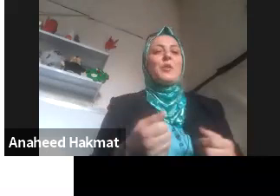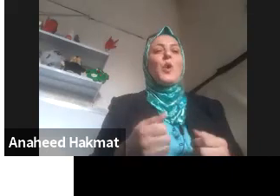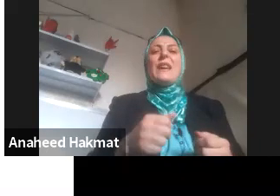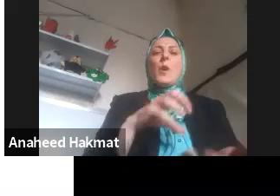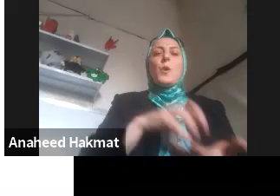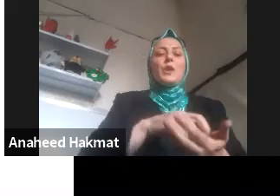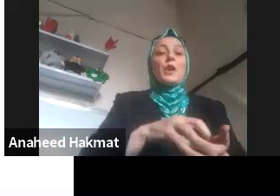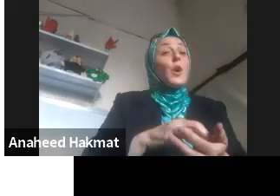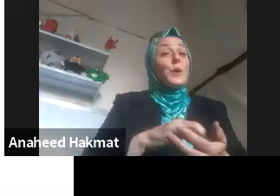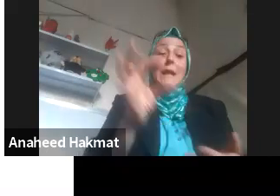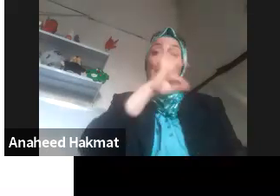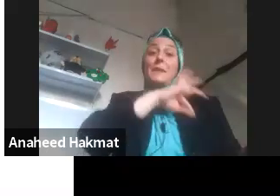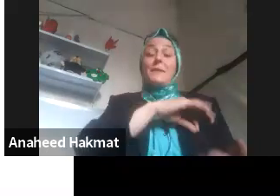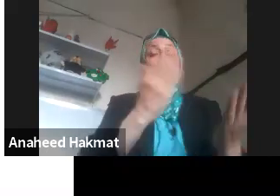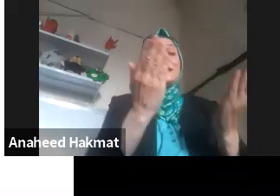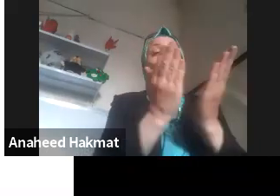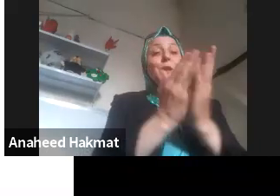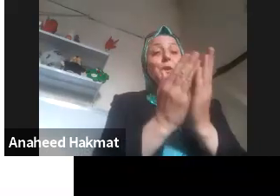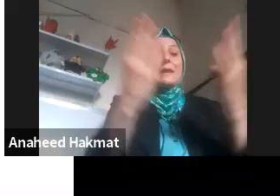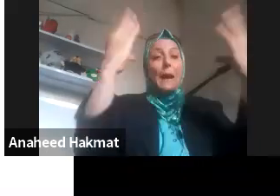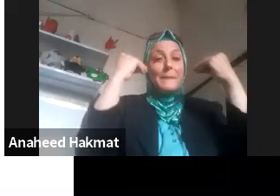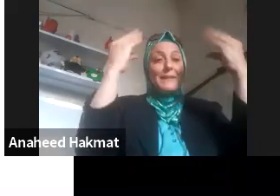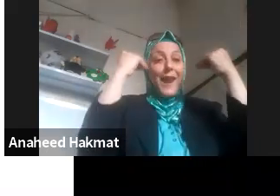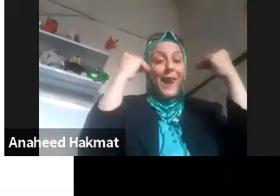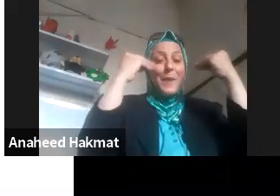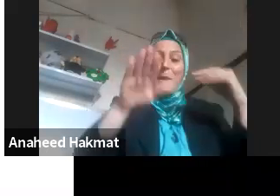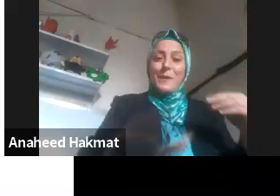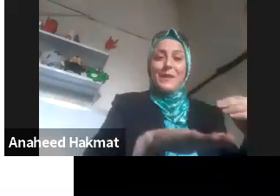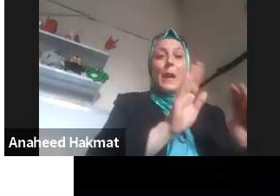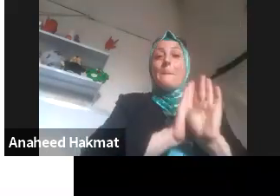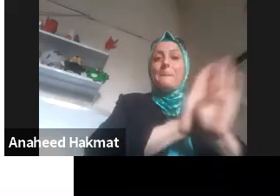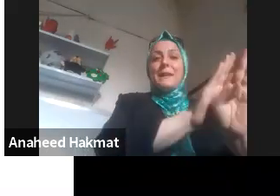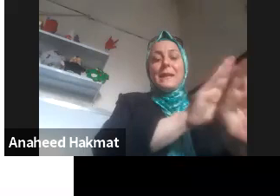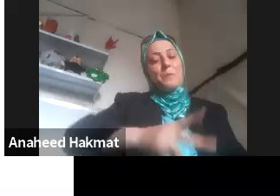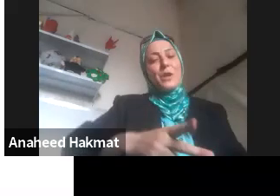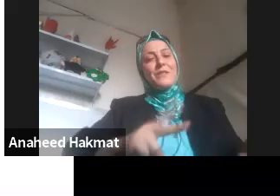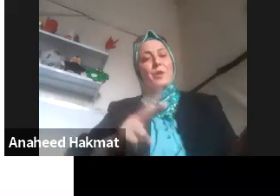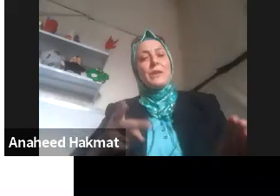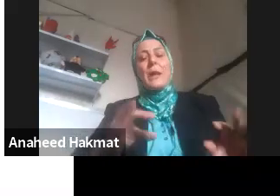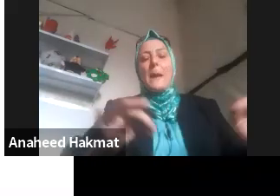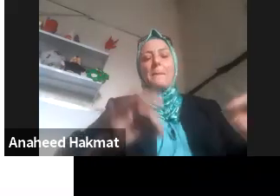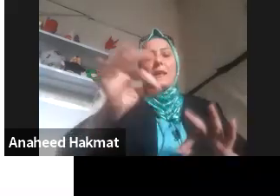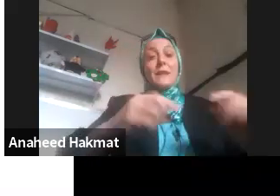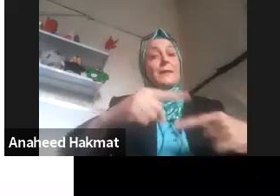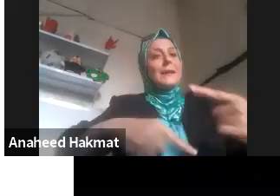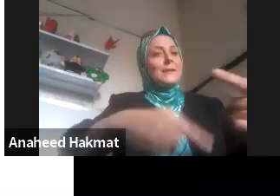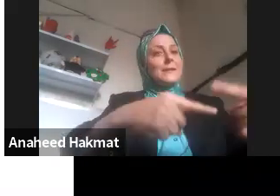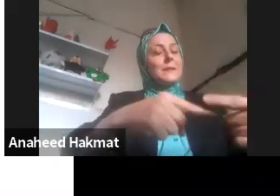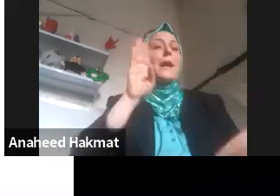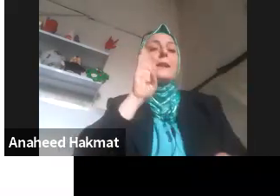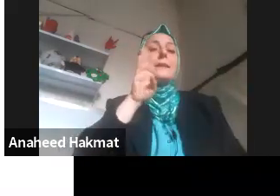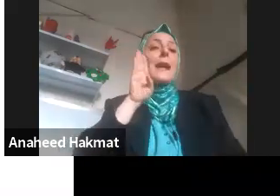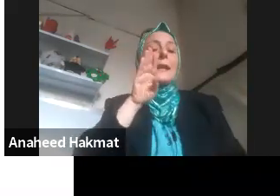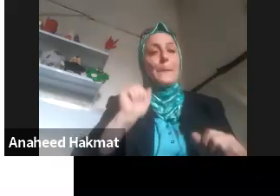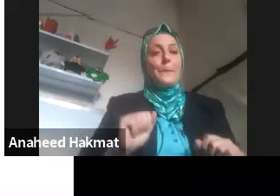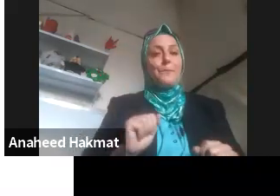بيعطونا إياها الأطفال بالدعم المختلف، بحيث أنه نخطط لاستمرارية التعليم.